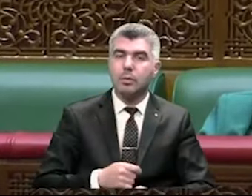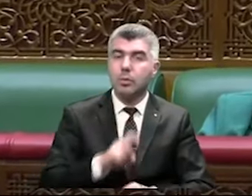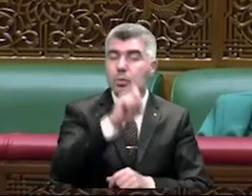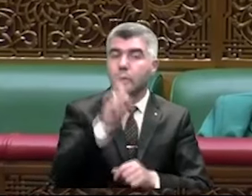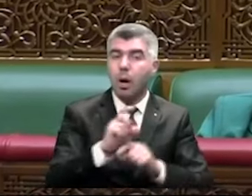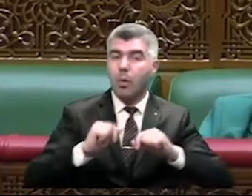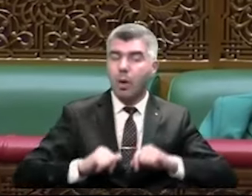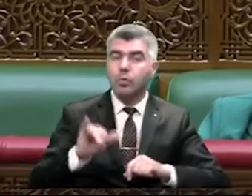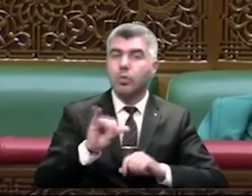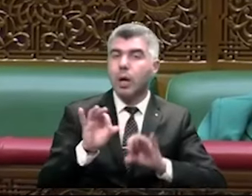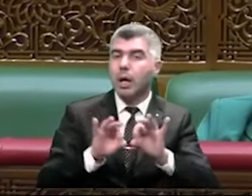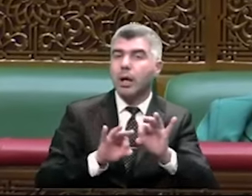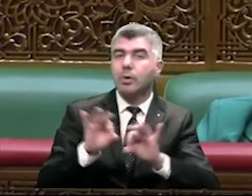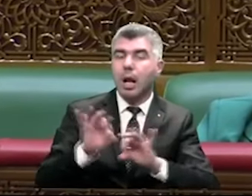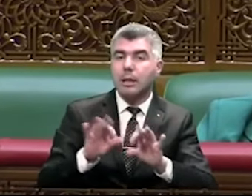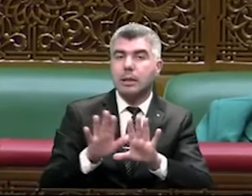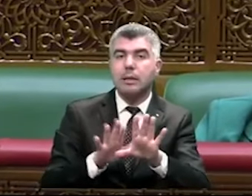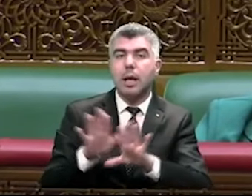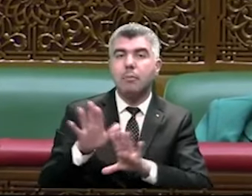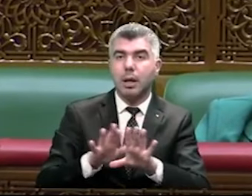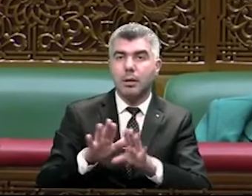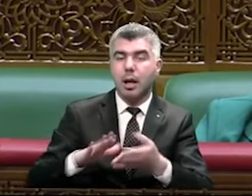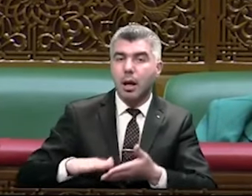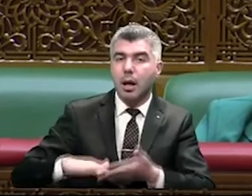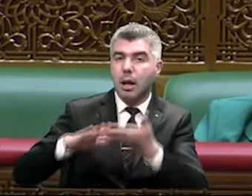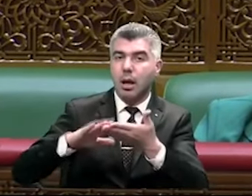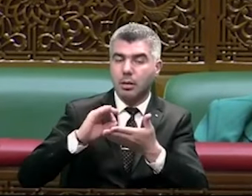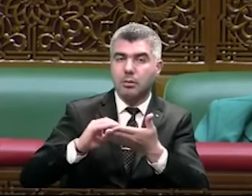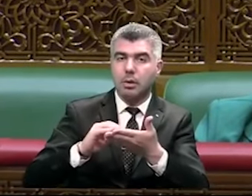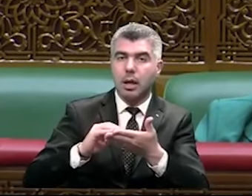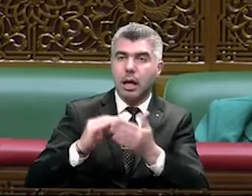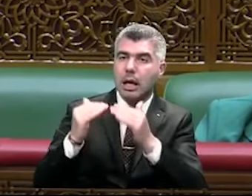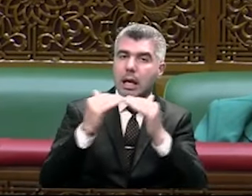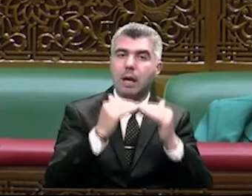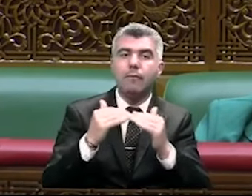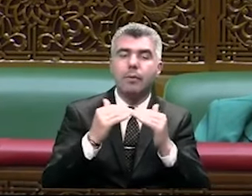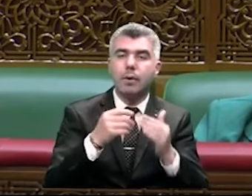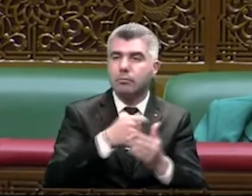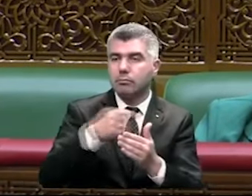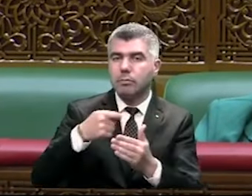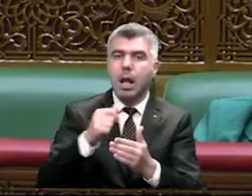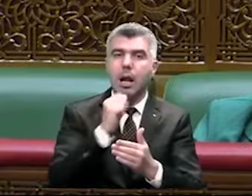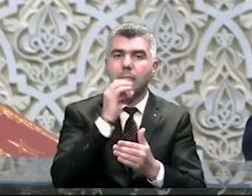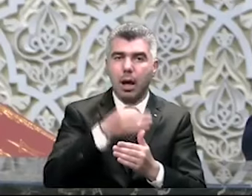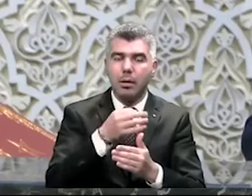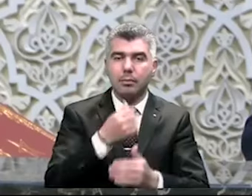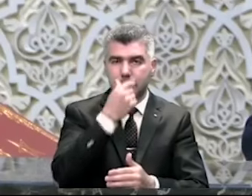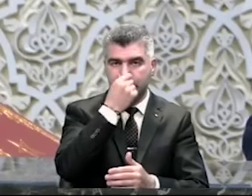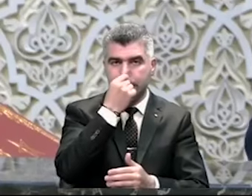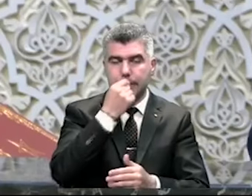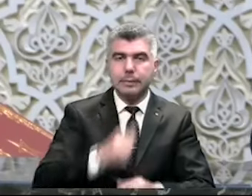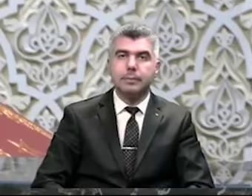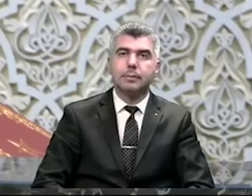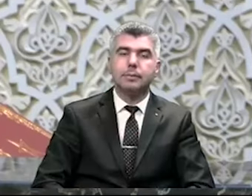السييد الوزير عن الاجراءات والتدابير المتخذه من اجل عداله مجال في توزيع الماء الصالح للشرب شكرا سيد